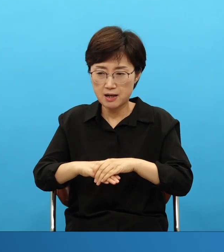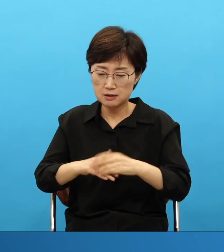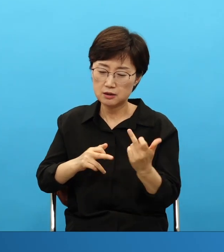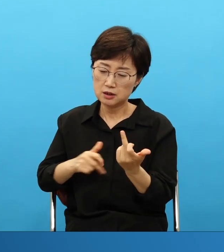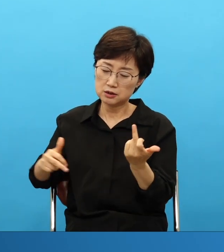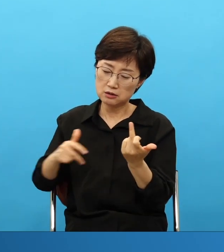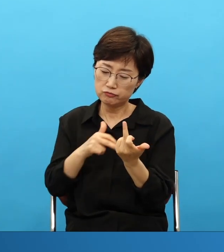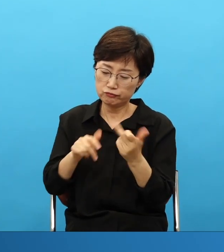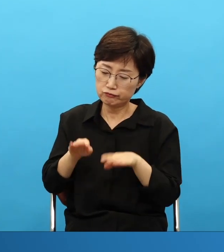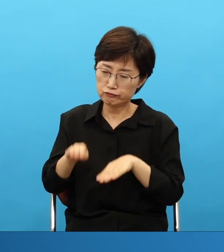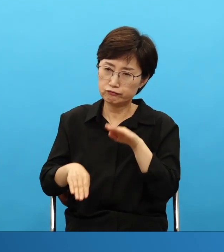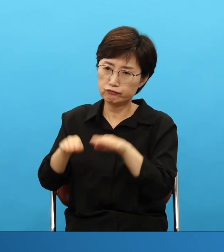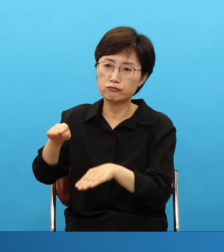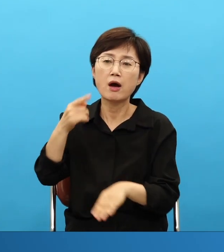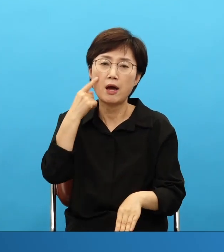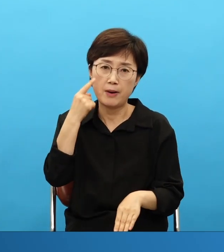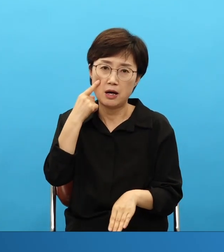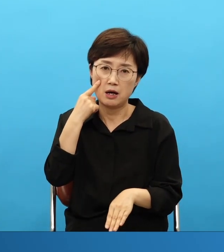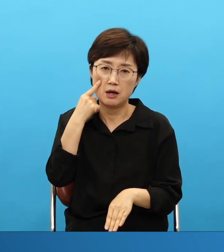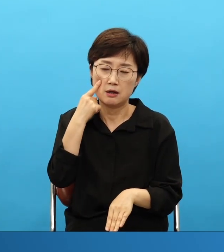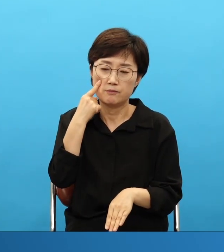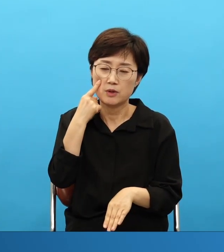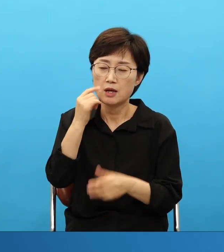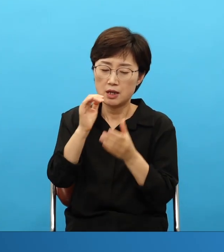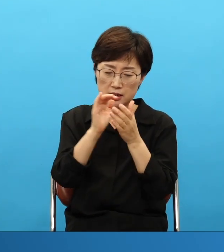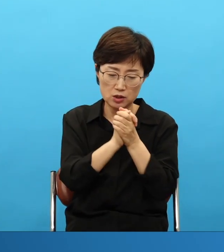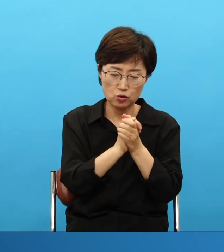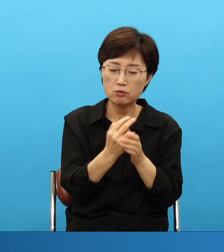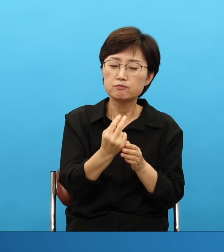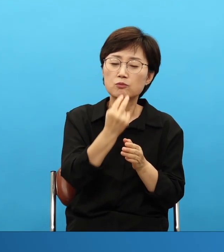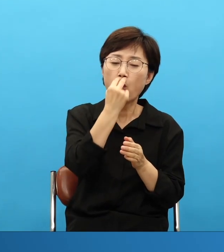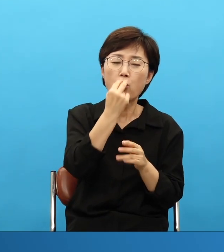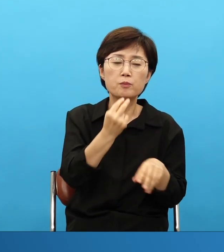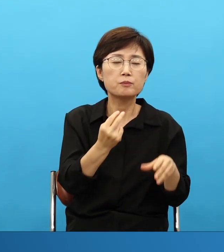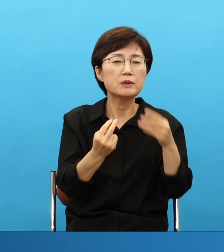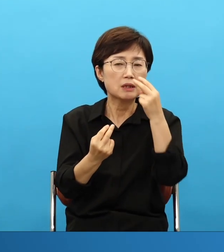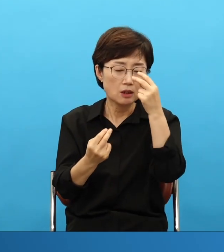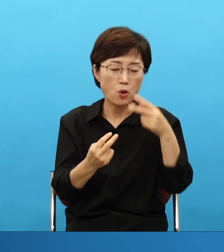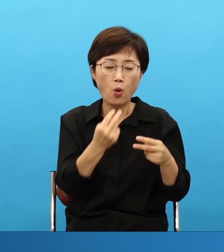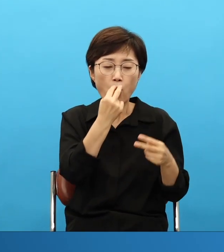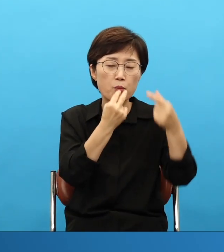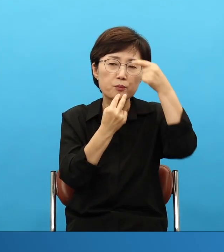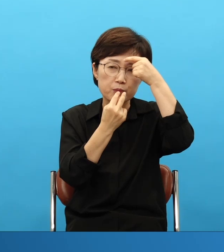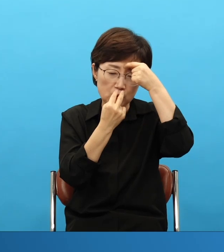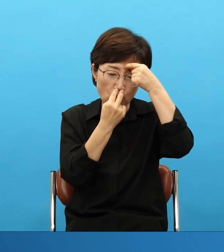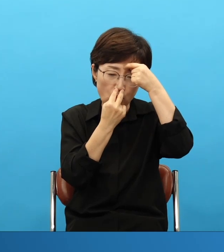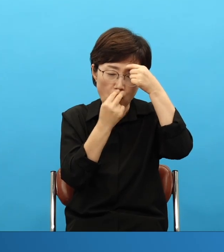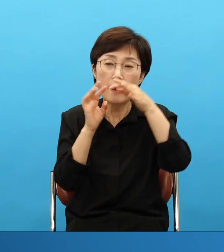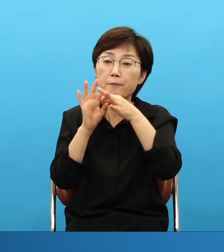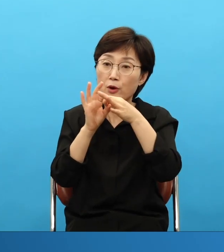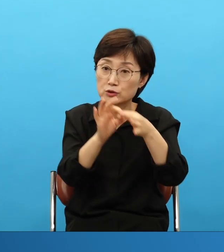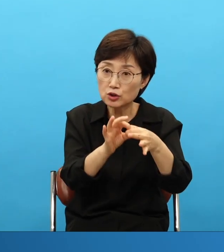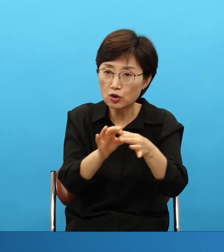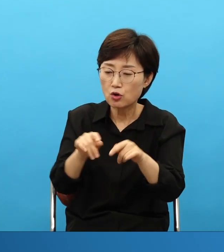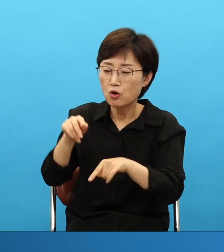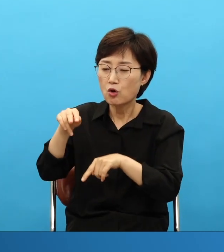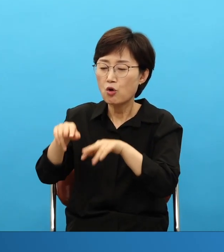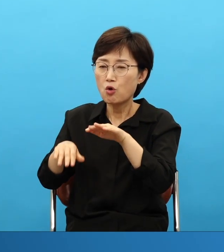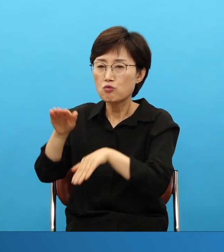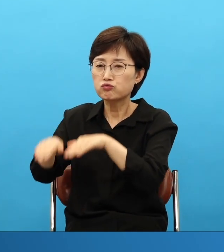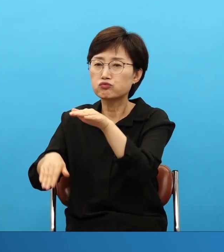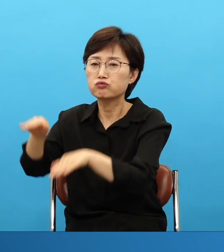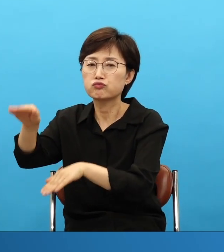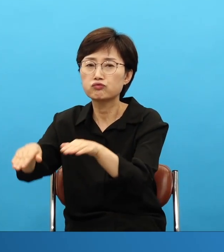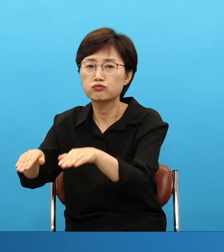다니세요 하나님의 에너지를 마시면서 기도하는 거야 해야 됩니다